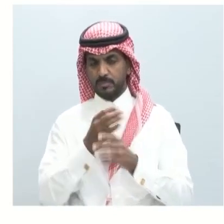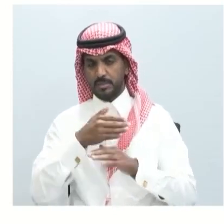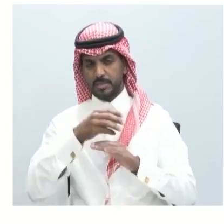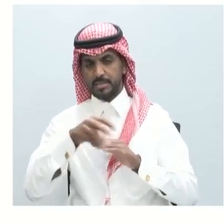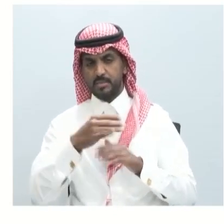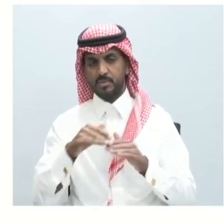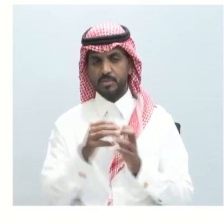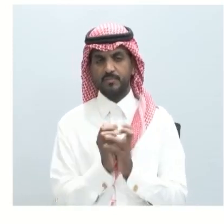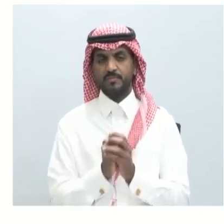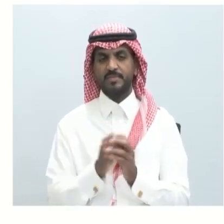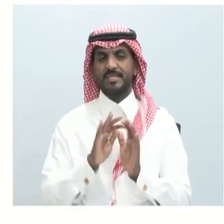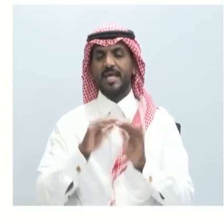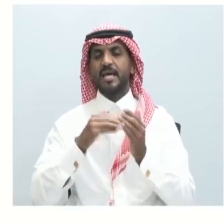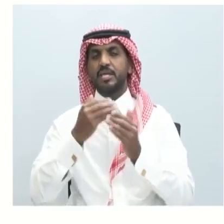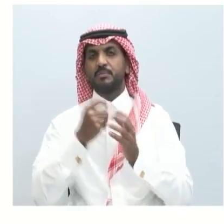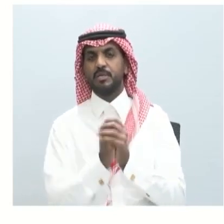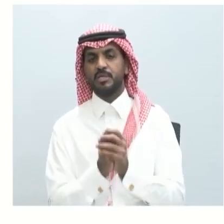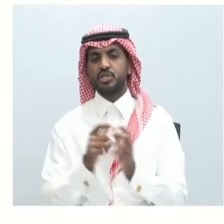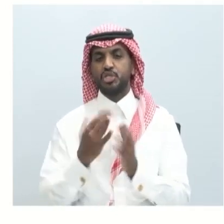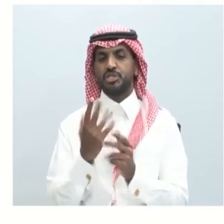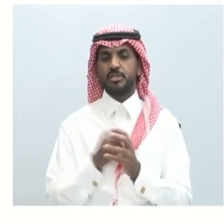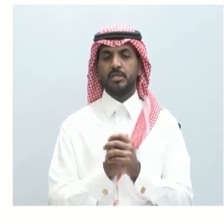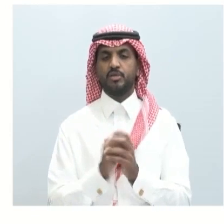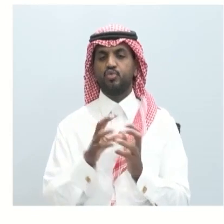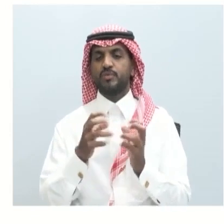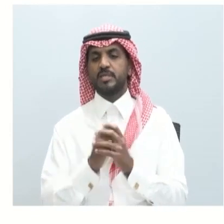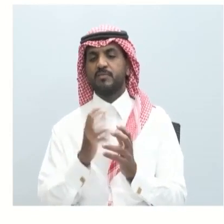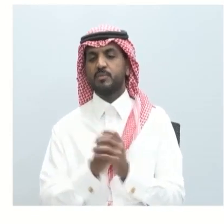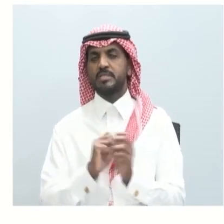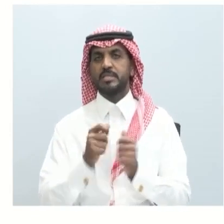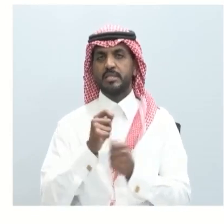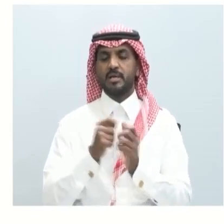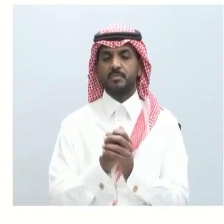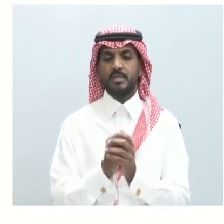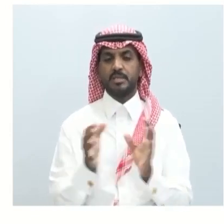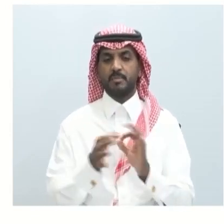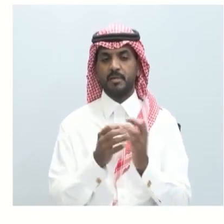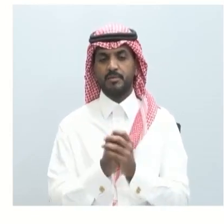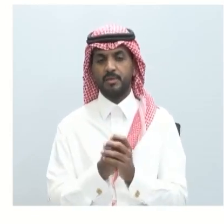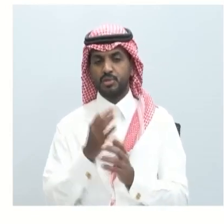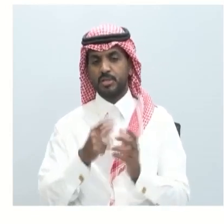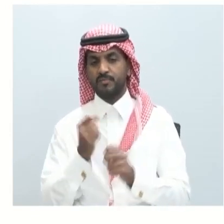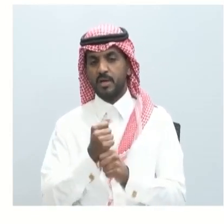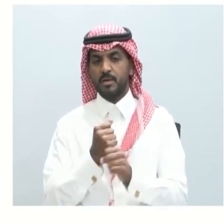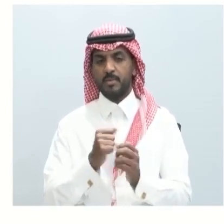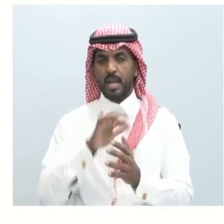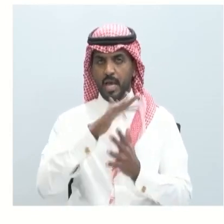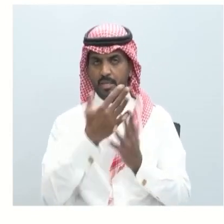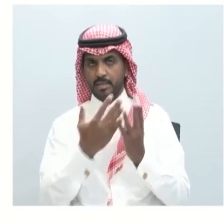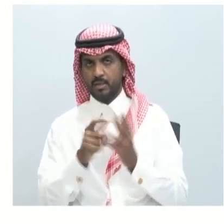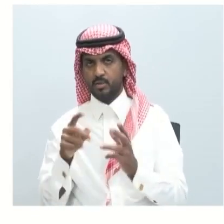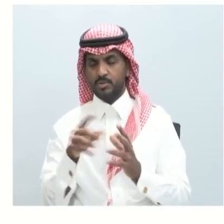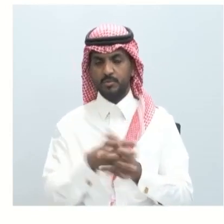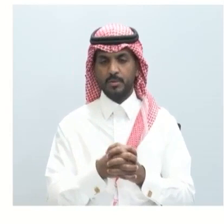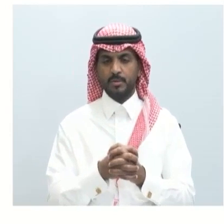الى تراكيب جينيه جديده كيف تفسر وتفسر كيف يمكن استخدام ارتباط الجينات في عمل خريطه كروموسوم